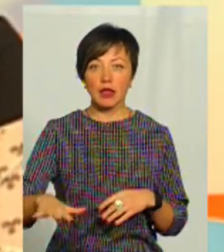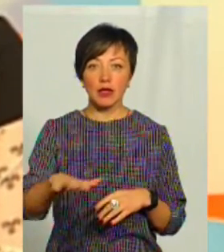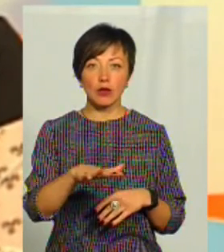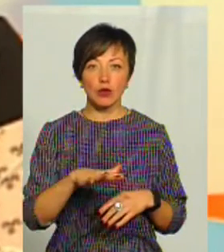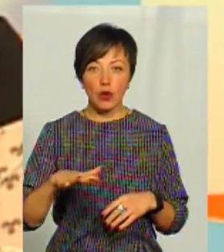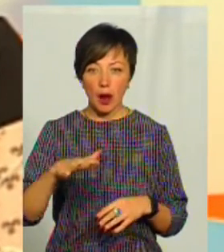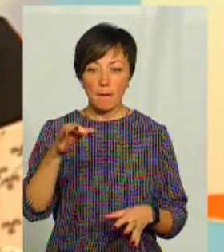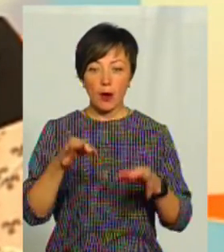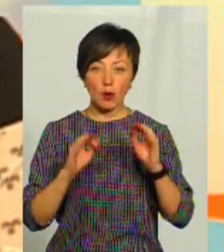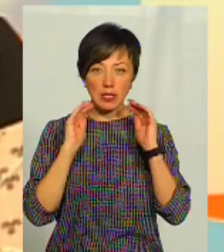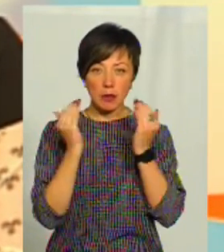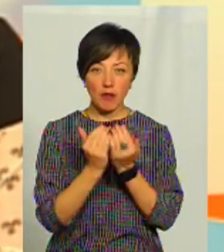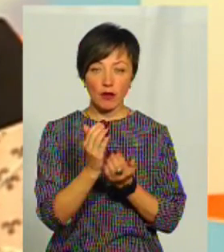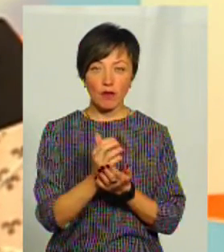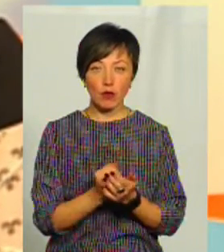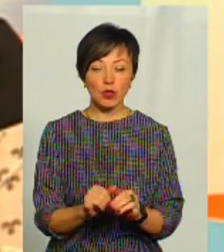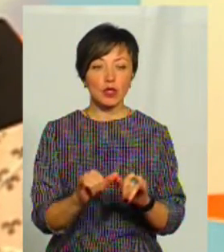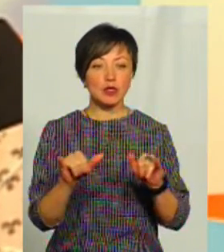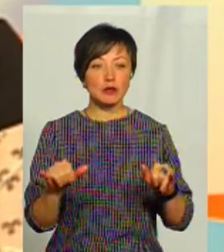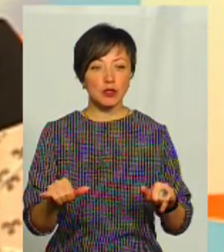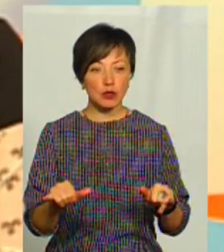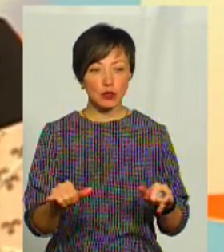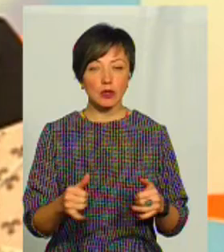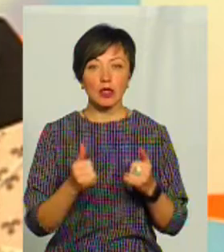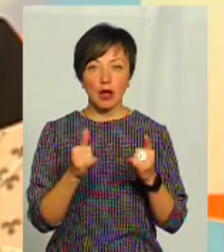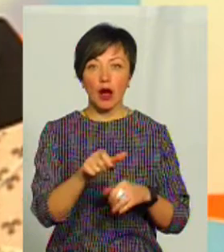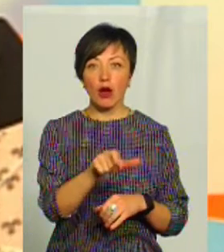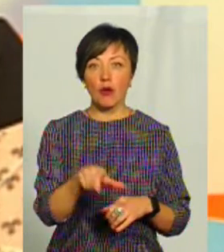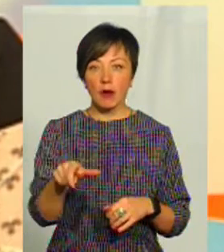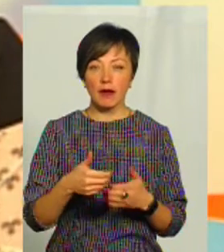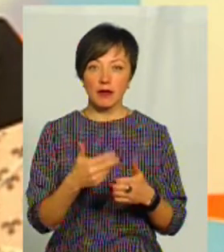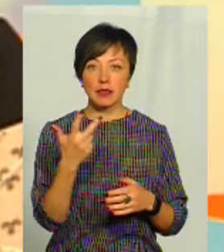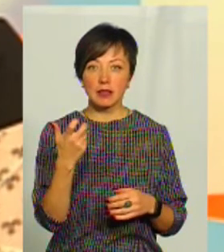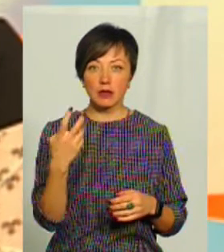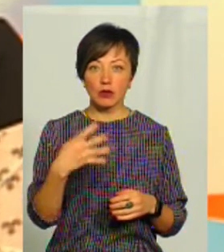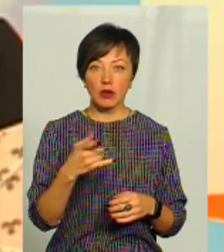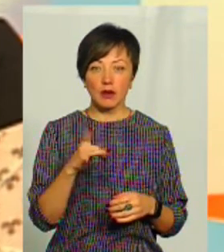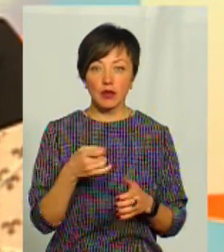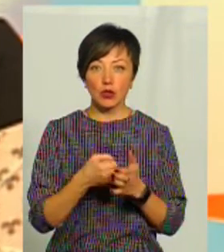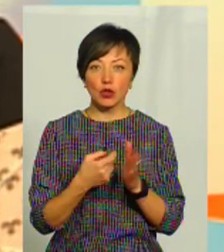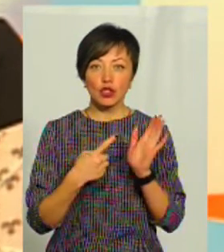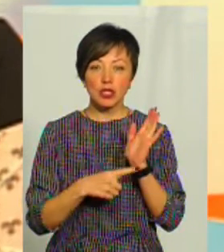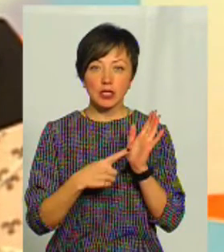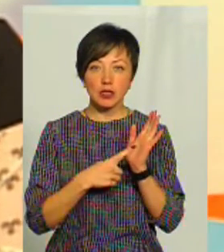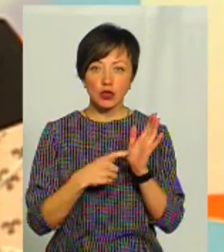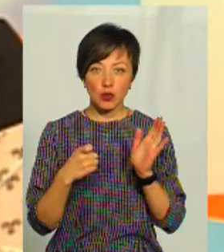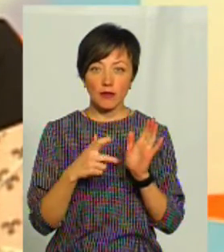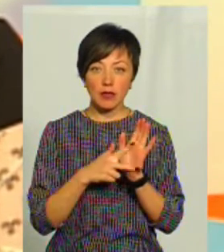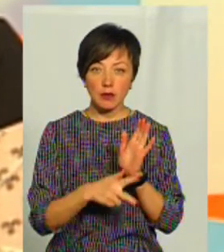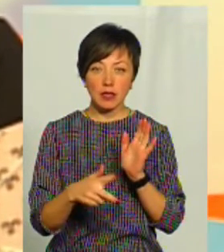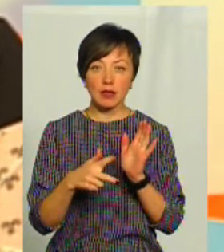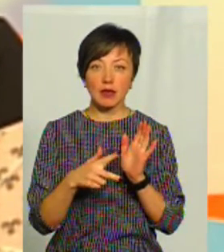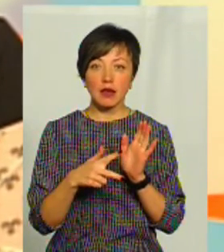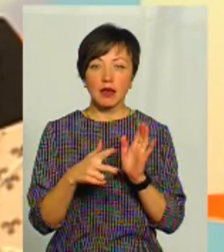території природно-заповідного фонду, то вони збільшуються вже для громадян від 340 гривень до